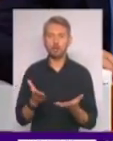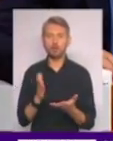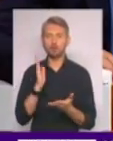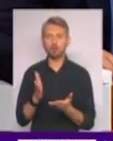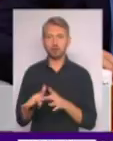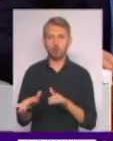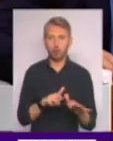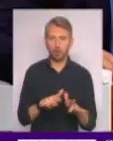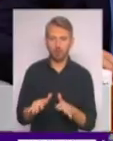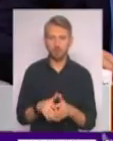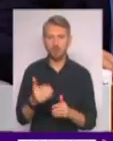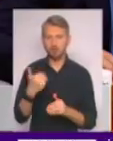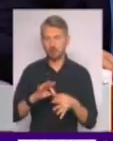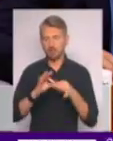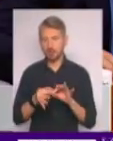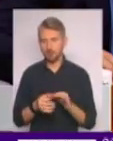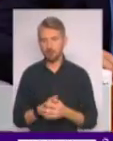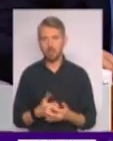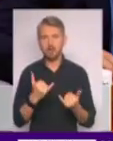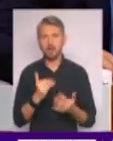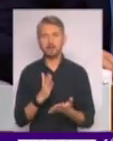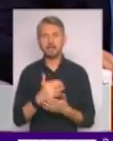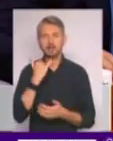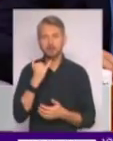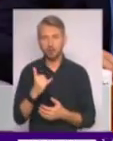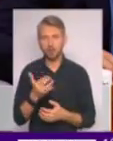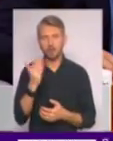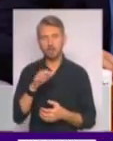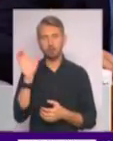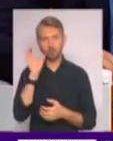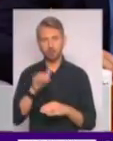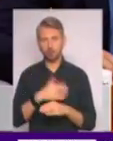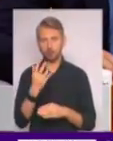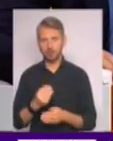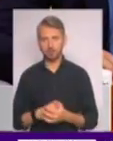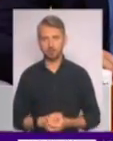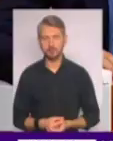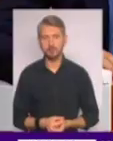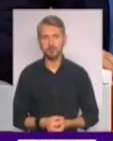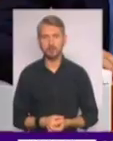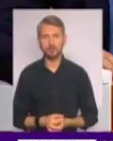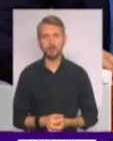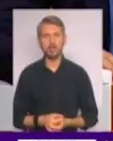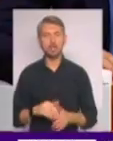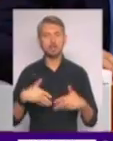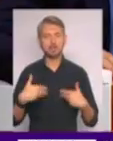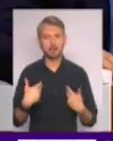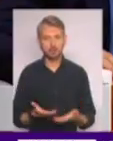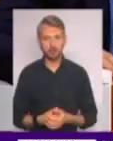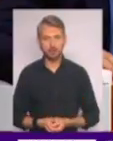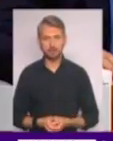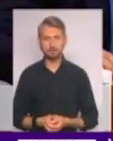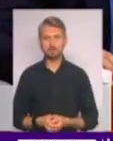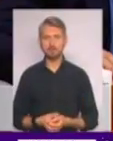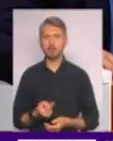крок, вже детальніше. Зараз у нас є дзвінок, так, давайте послухаємо. Добрий день. Алло, здравствуйте. Добрий день, раді вас